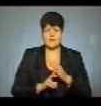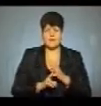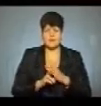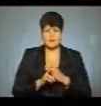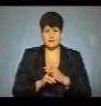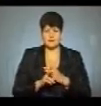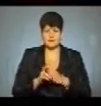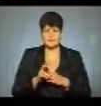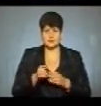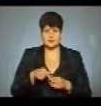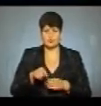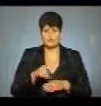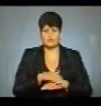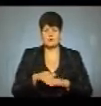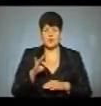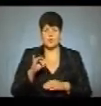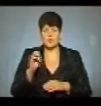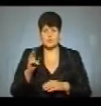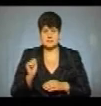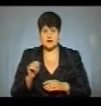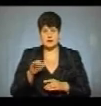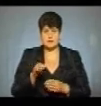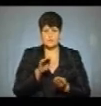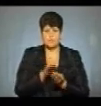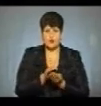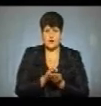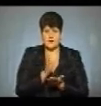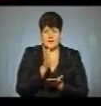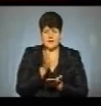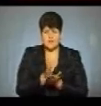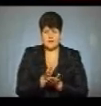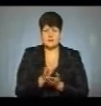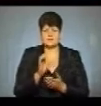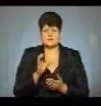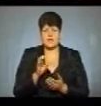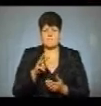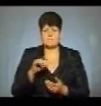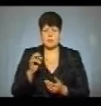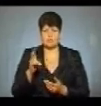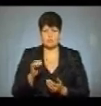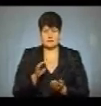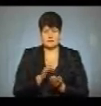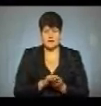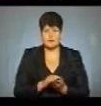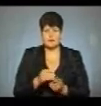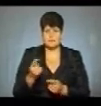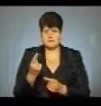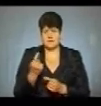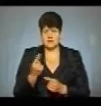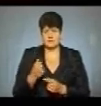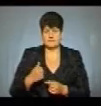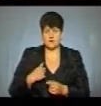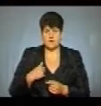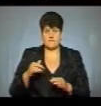прямують на Руську, звідки підуть до могил січових стрільців на Миколинецькому кладовищі. Попереду колони